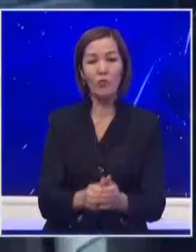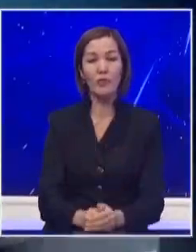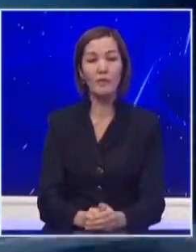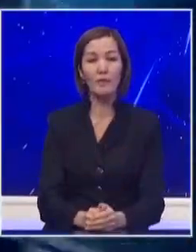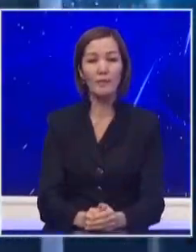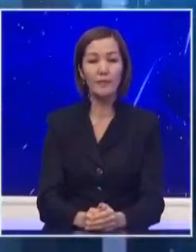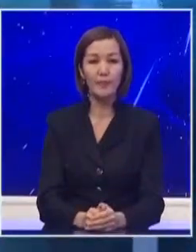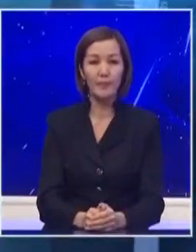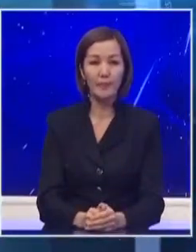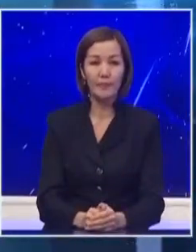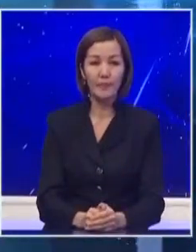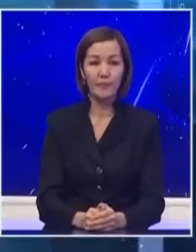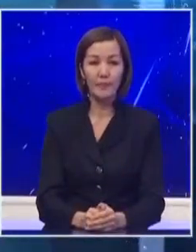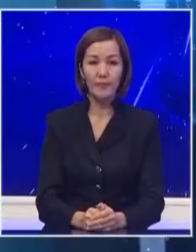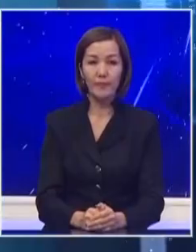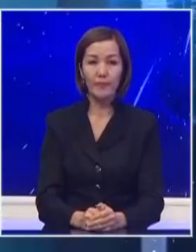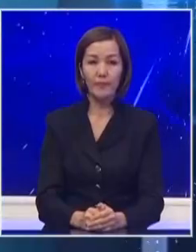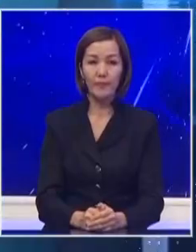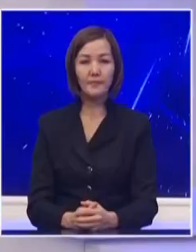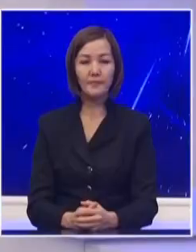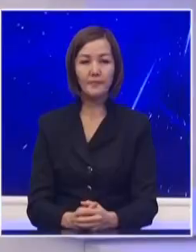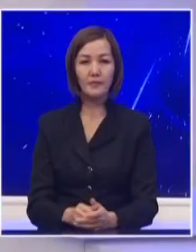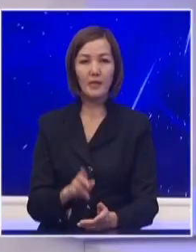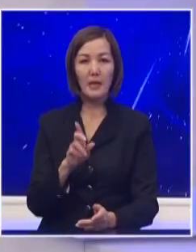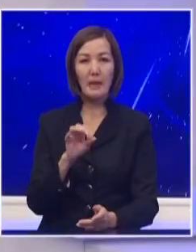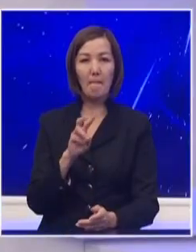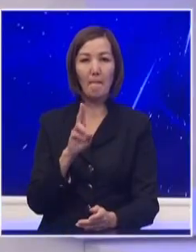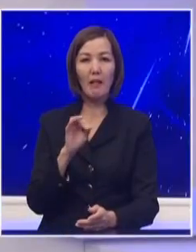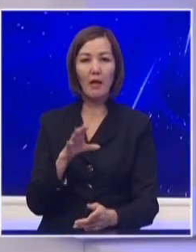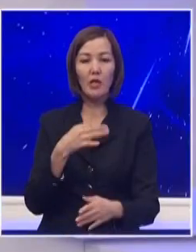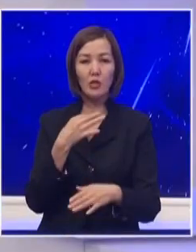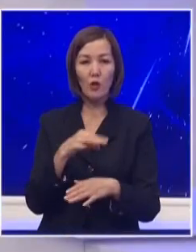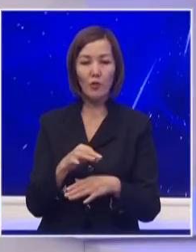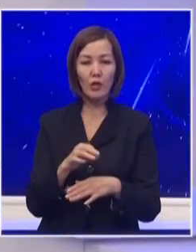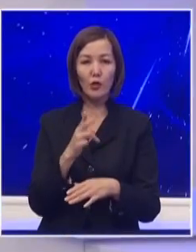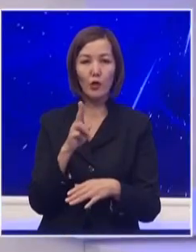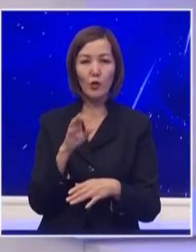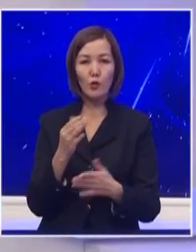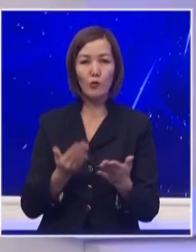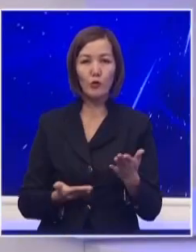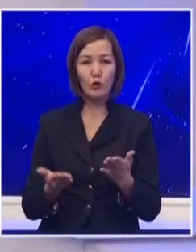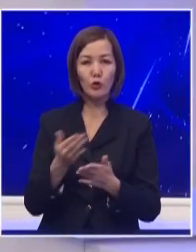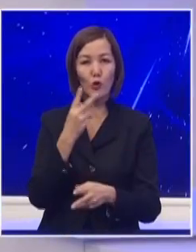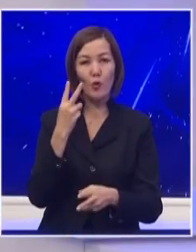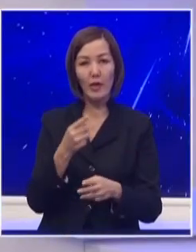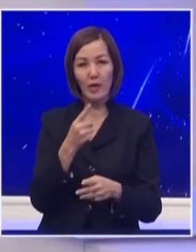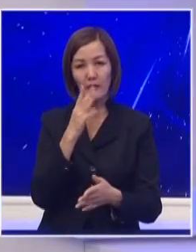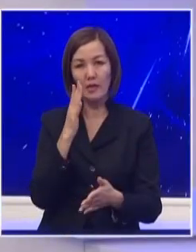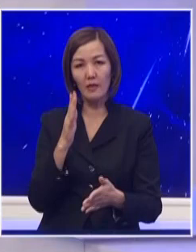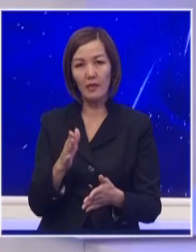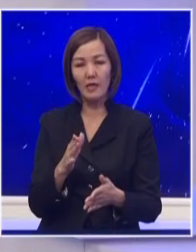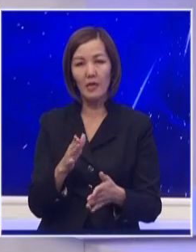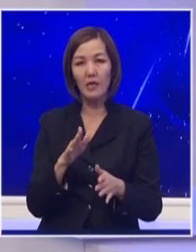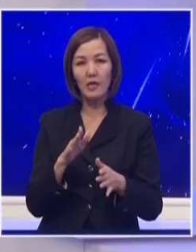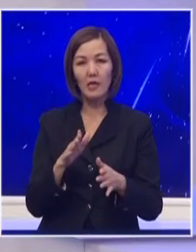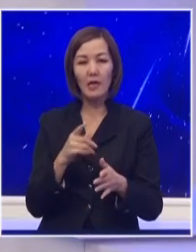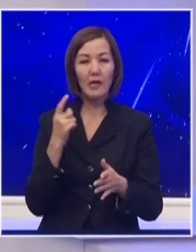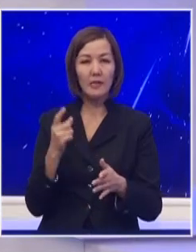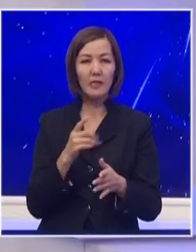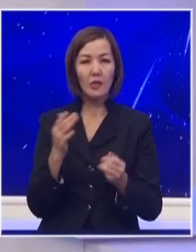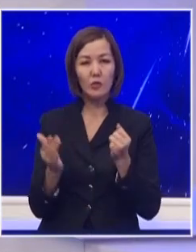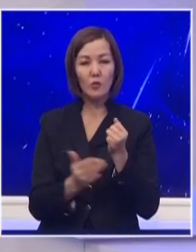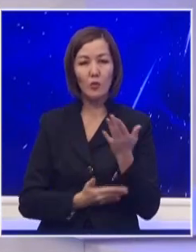әкімінің орынбасары Арслан Дәндібаев Алматыдағы кейбір жоғары оқу орындарының Қонаев қаласына көшіру жөніндегі жоспарларымен бөлісті. Нәтижесінде бұл жоба